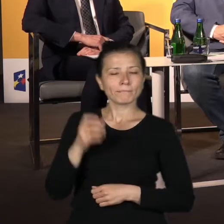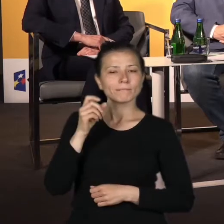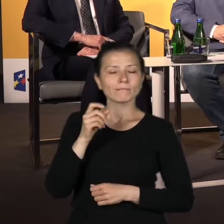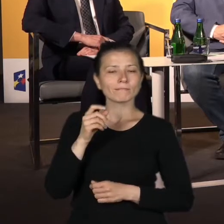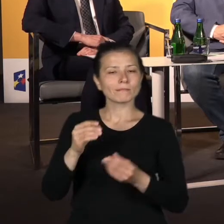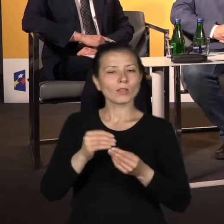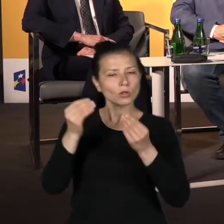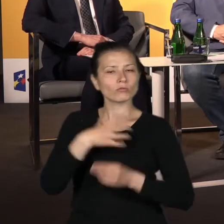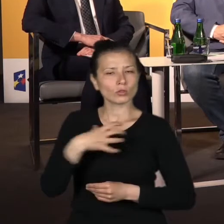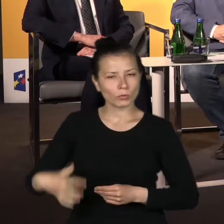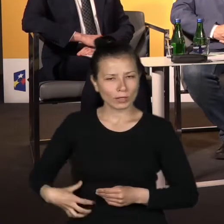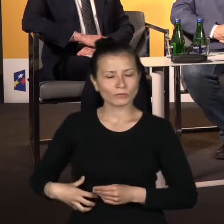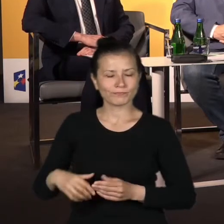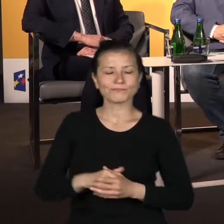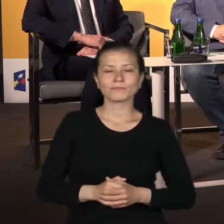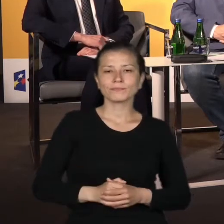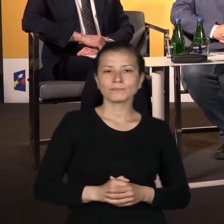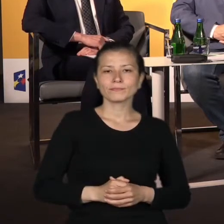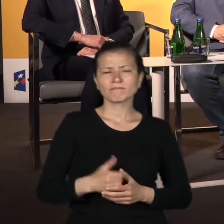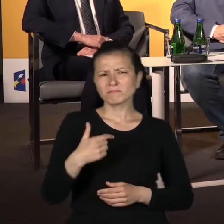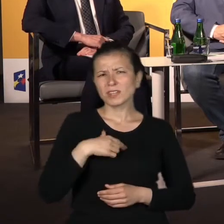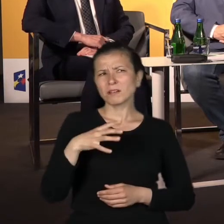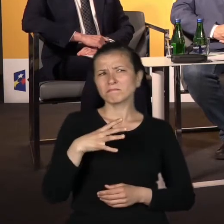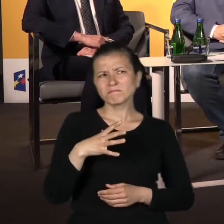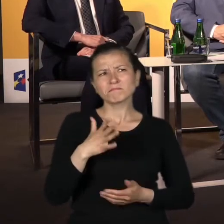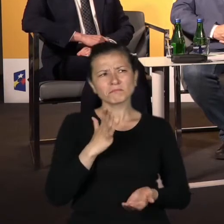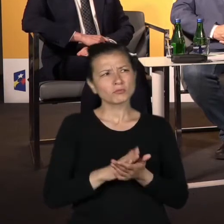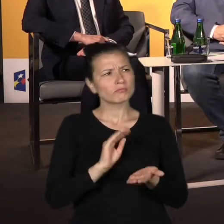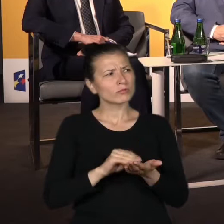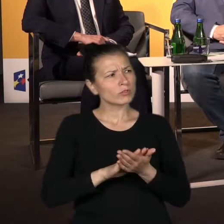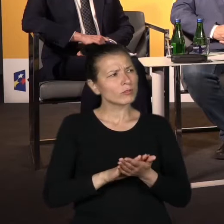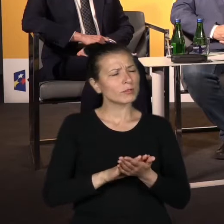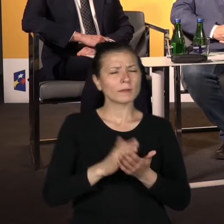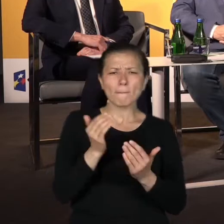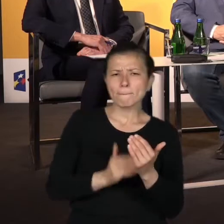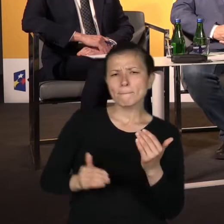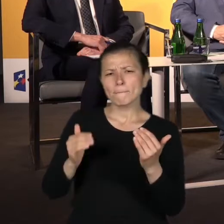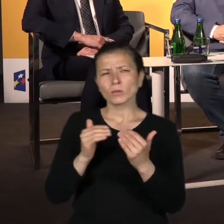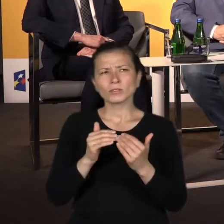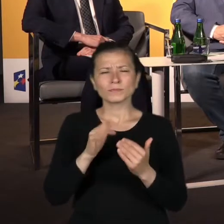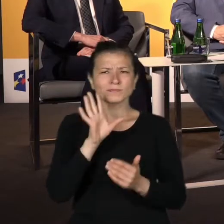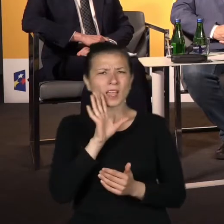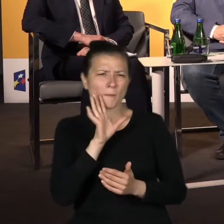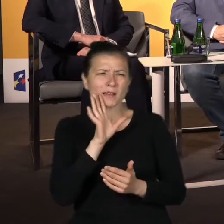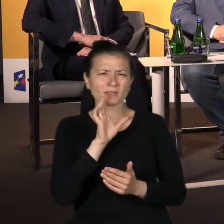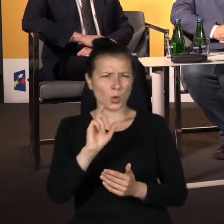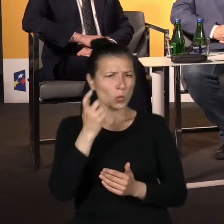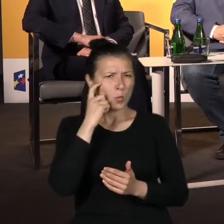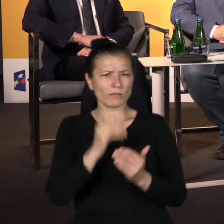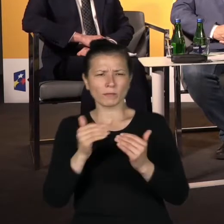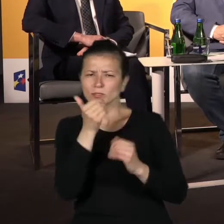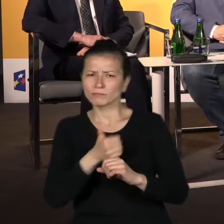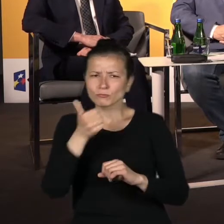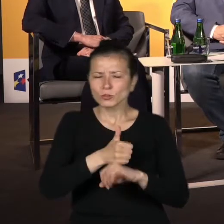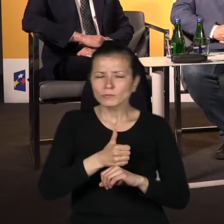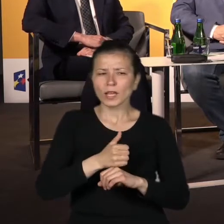gospodarczym w pierwszym rzędzie. Ja się przyzwyczaiłem do takiego podejścia, które chyba jest podejściem dominującym, że kiedy